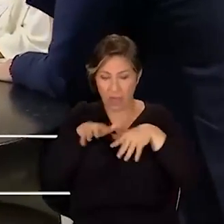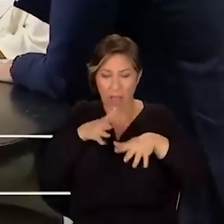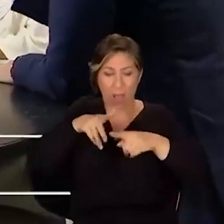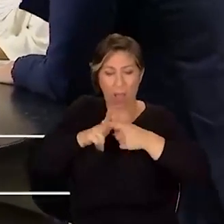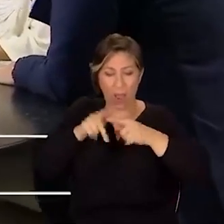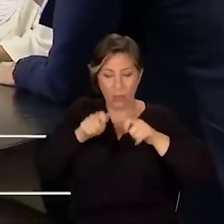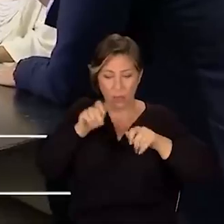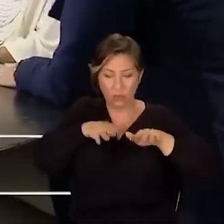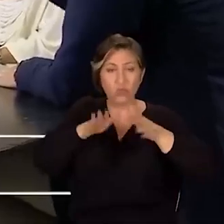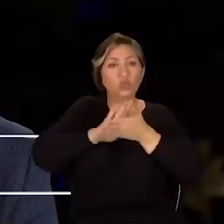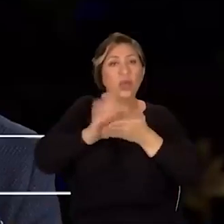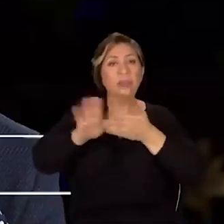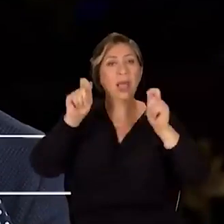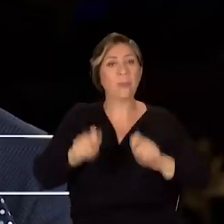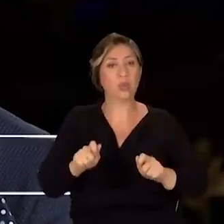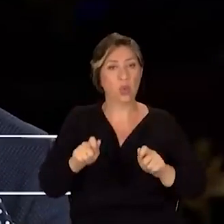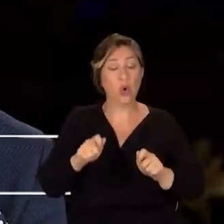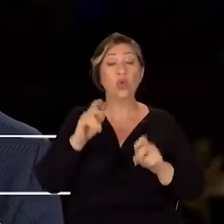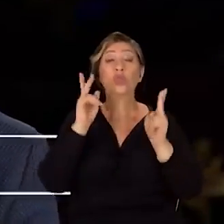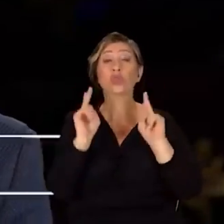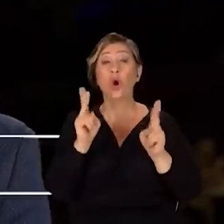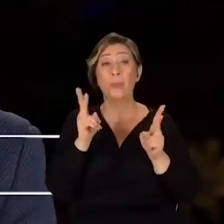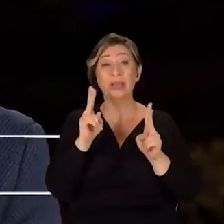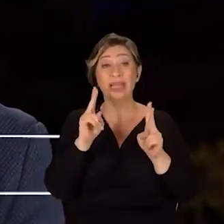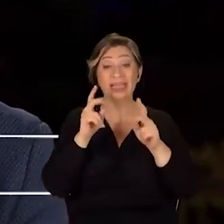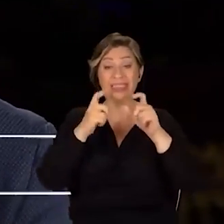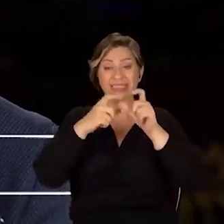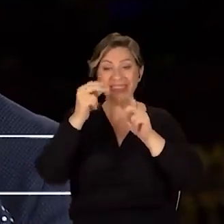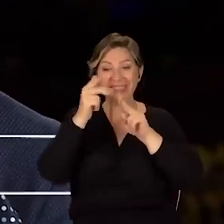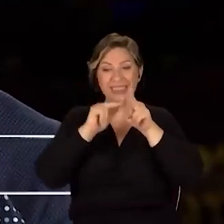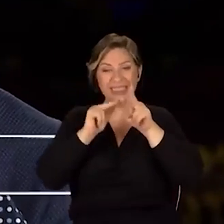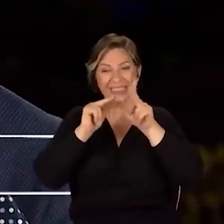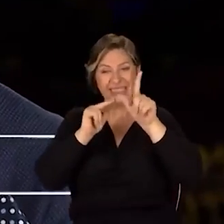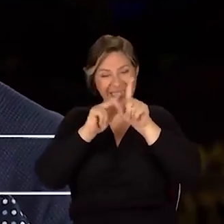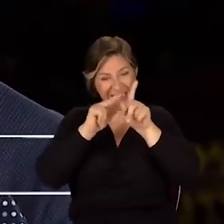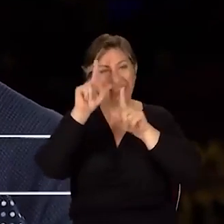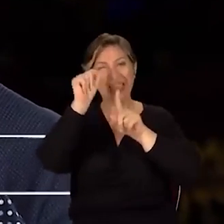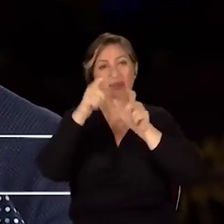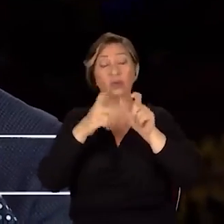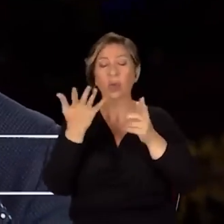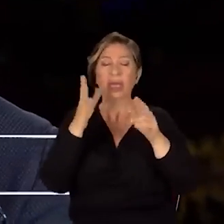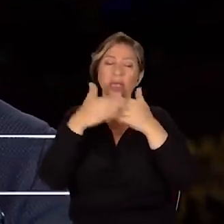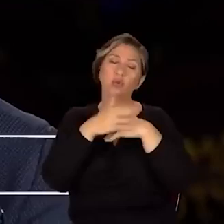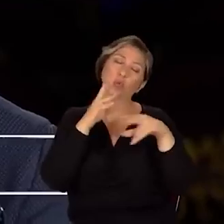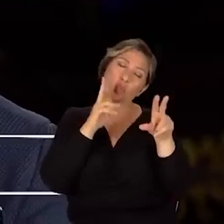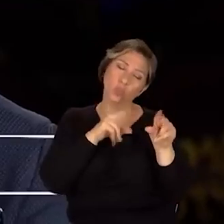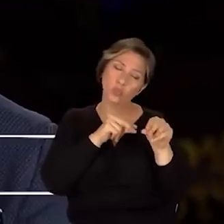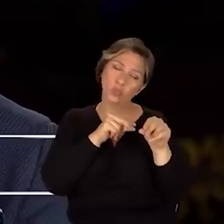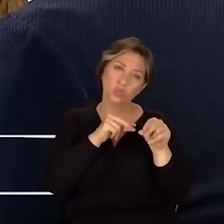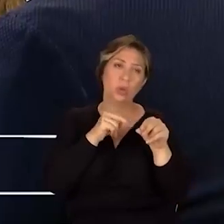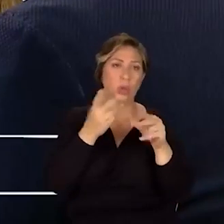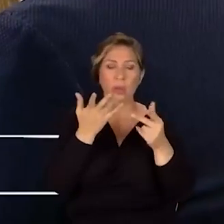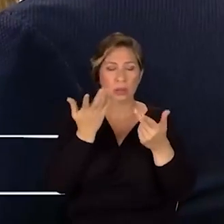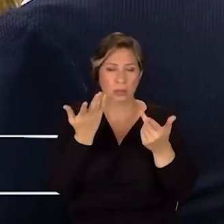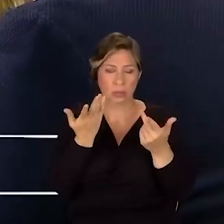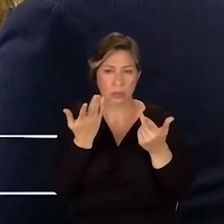ayarlanıyor. Şimdi burada enteresan olan bir şey var. Normalde uyku siklusa bağlıydı. Yani geceleri uyuyorduk. Niye? Çünkü inaktifsin. Zaten gece av